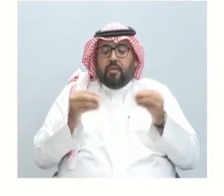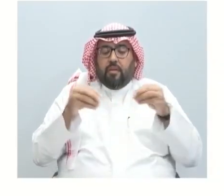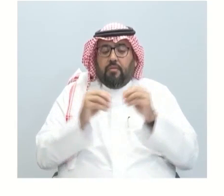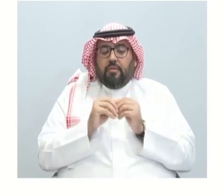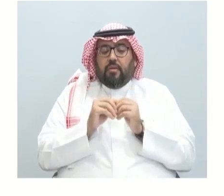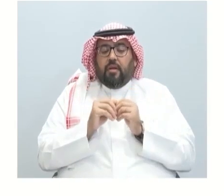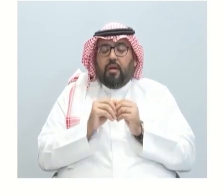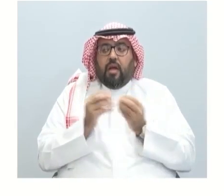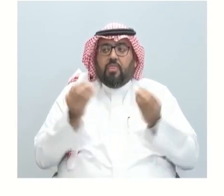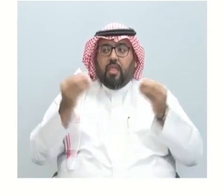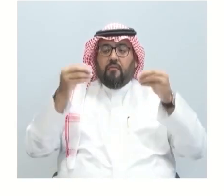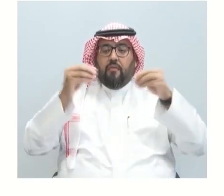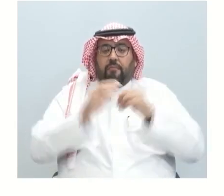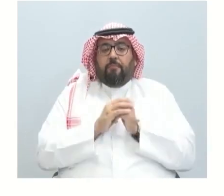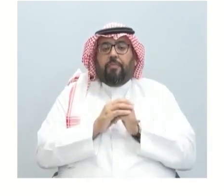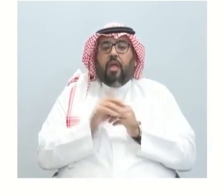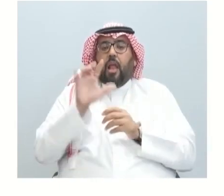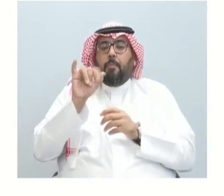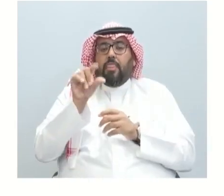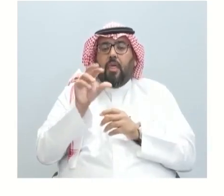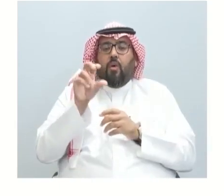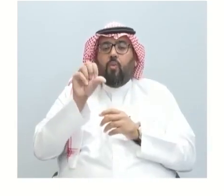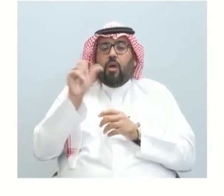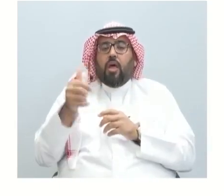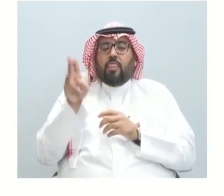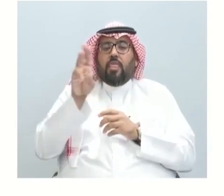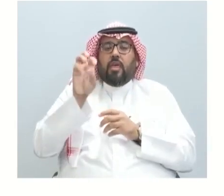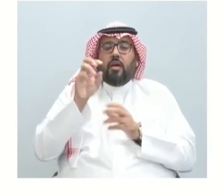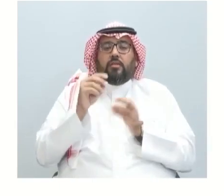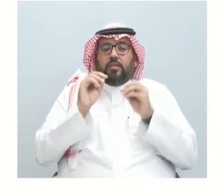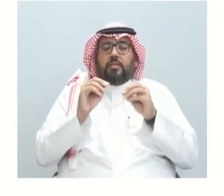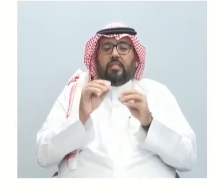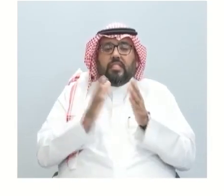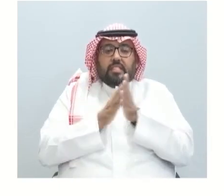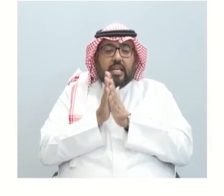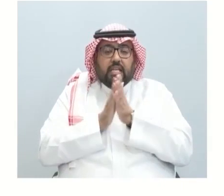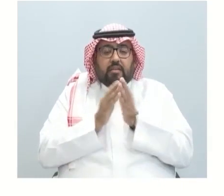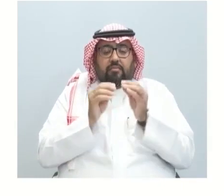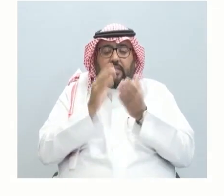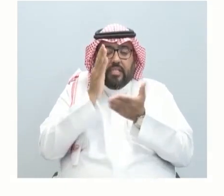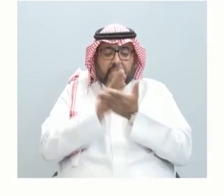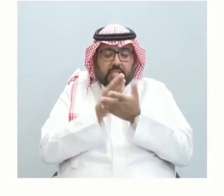بمعنى حدث تضاعف لهذه الماده الوراثيه وتصبح هذه الخليه جاهزه